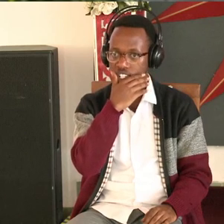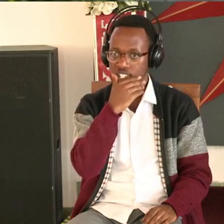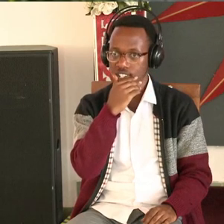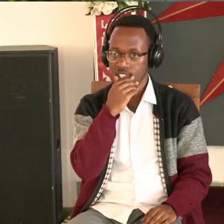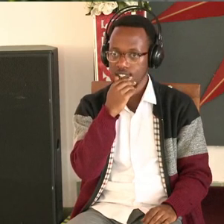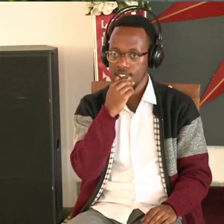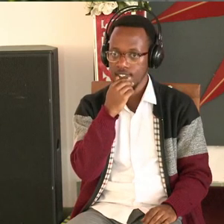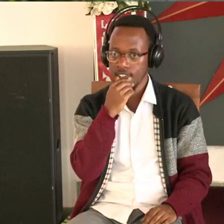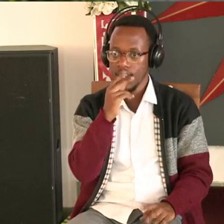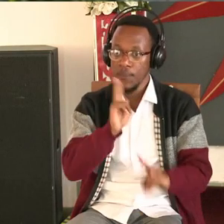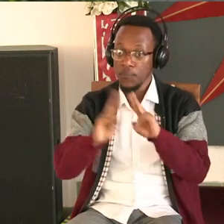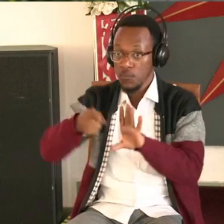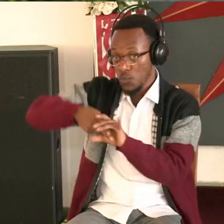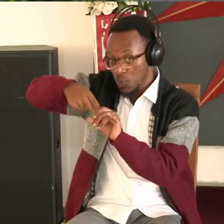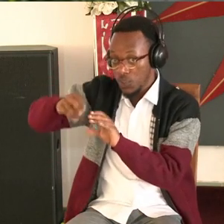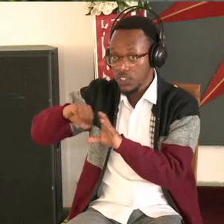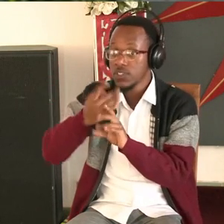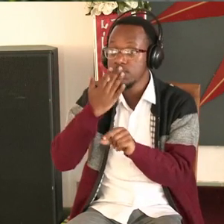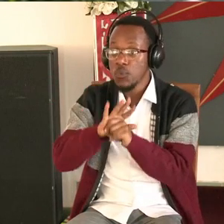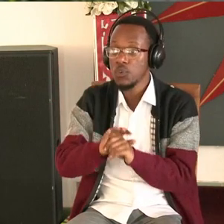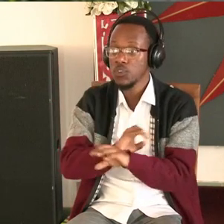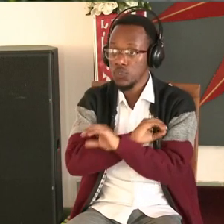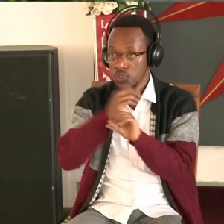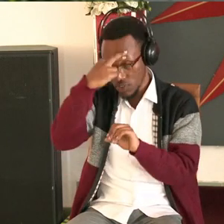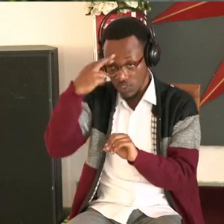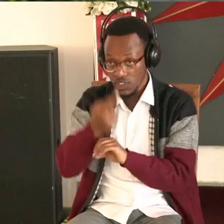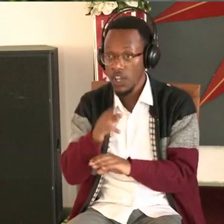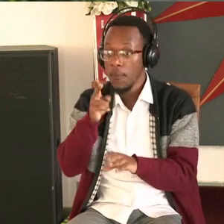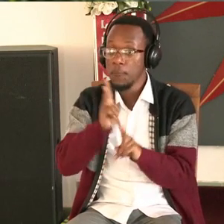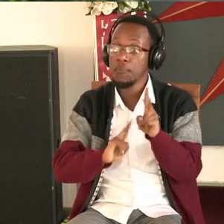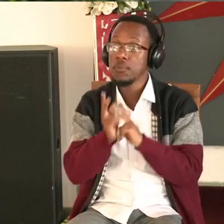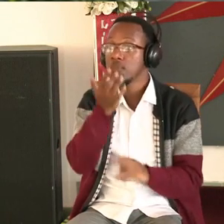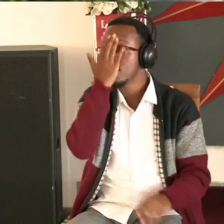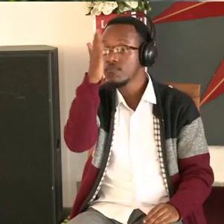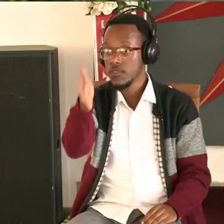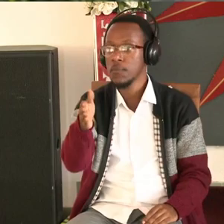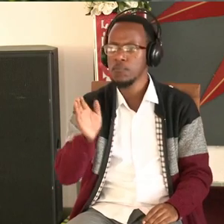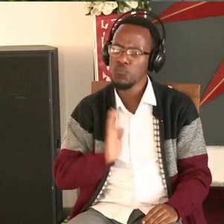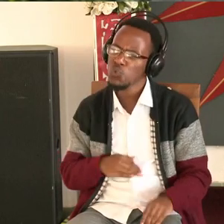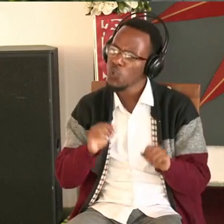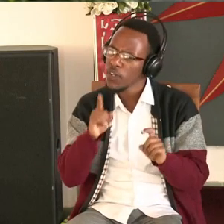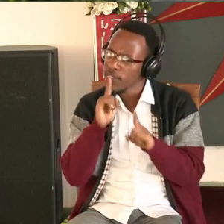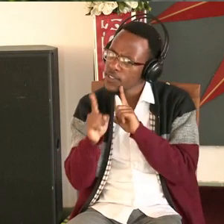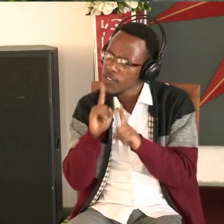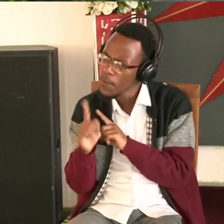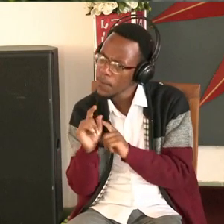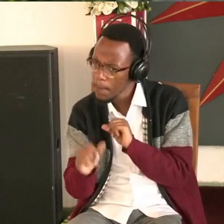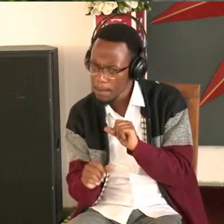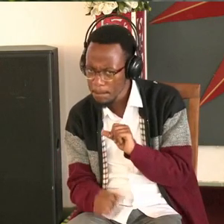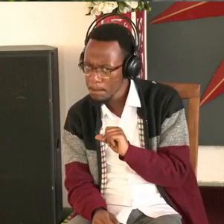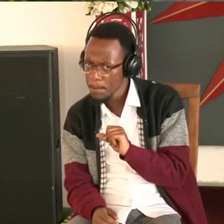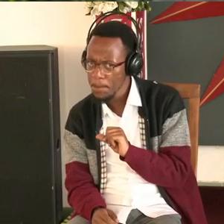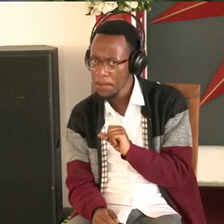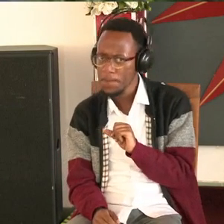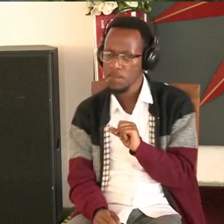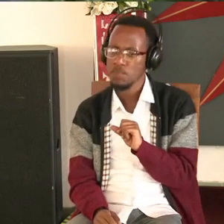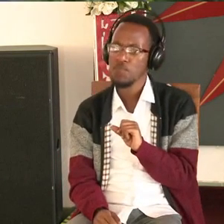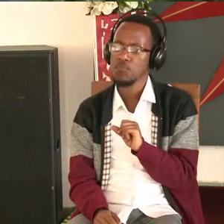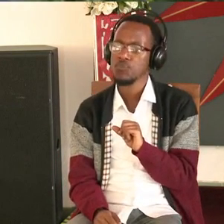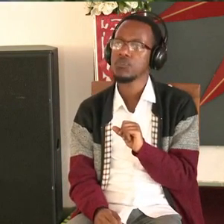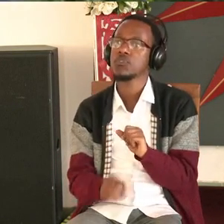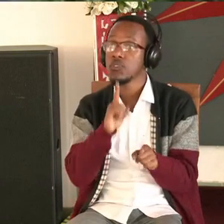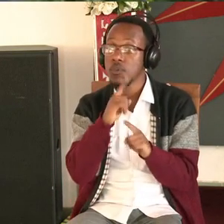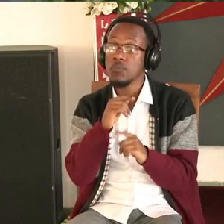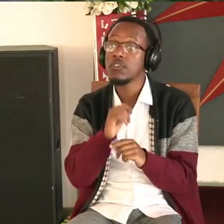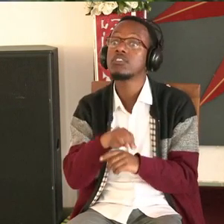Abava mu isezerano ari nta mpamvu nibo bazakorwa n'isoni. Hano dushobora kuvuga tukavugaho hano kuri iri jambo